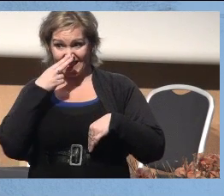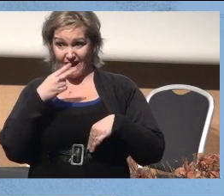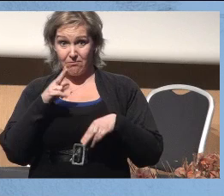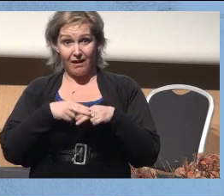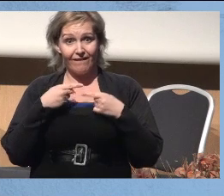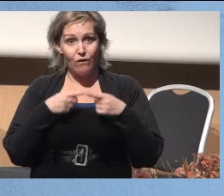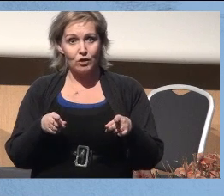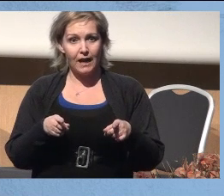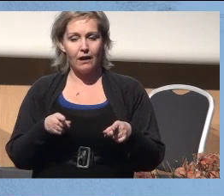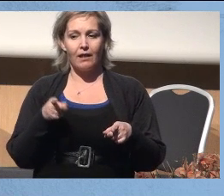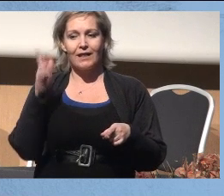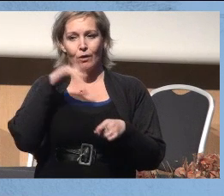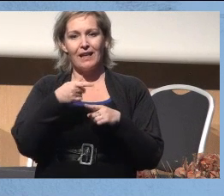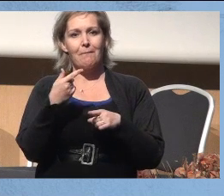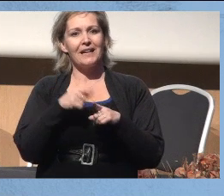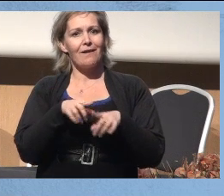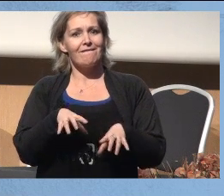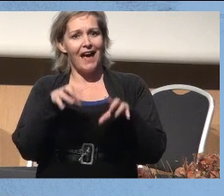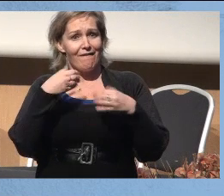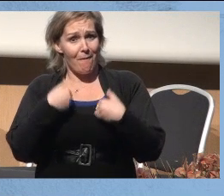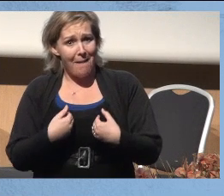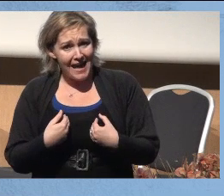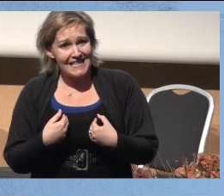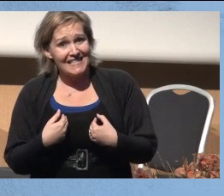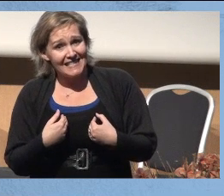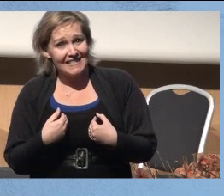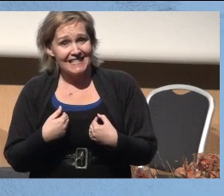Fordi jeg har en teori om at dette blir nemlig verre for meg.